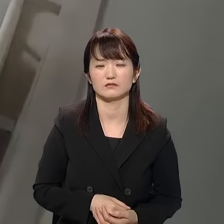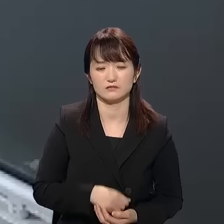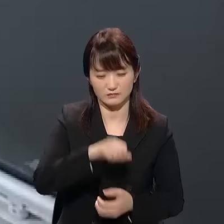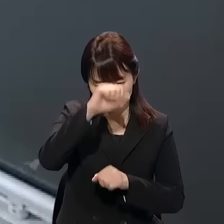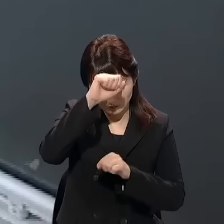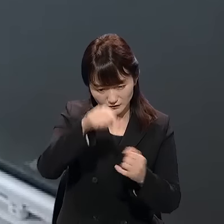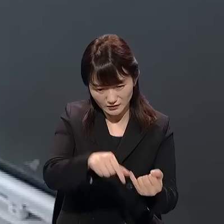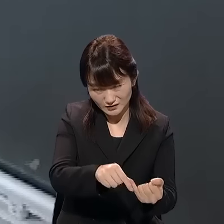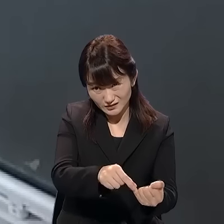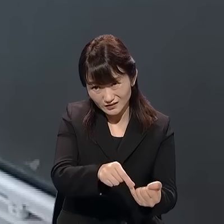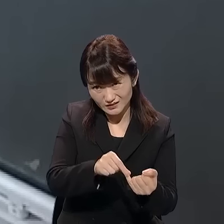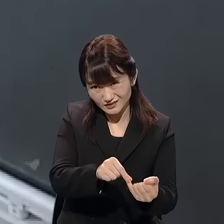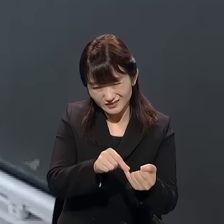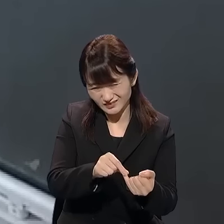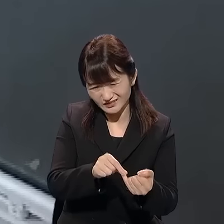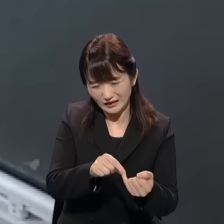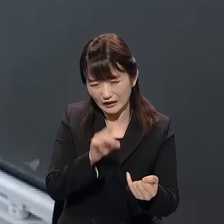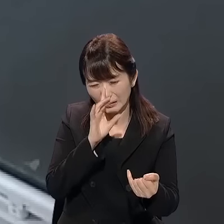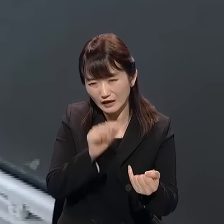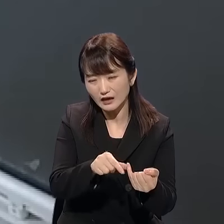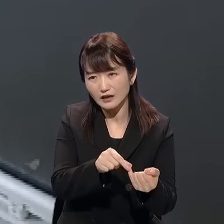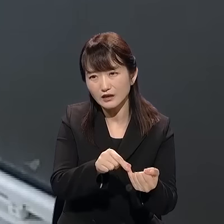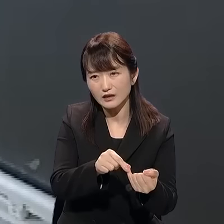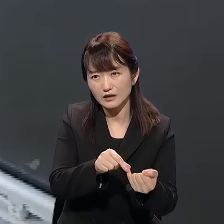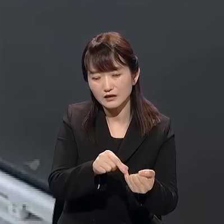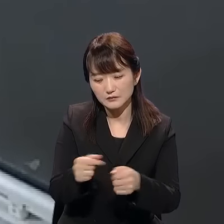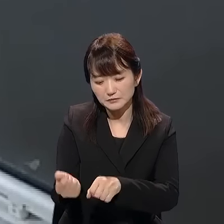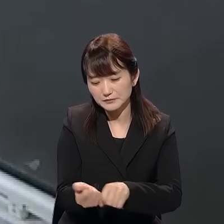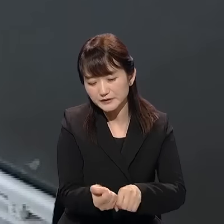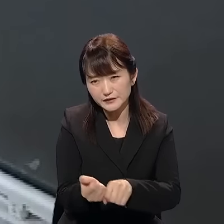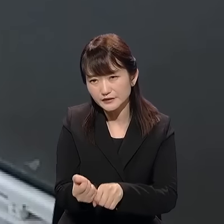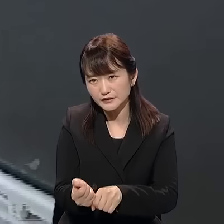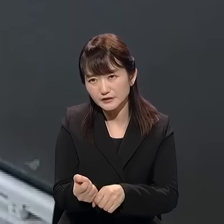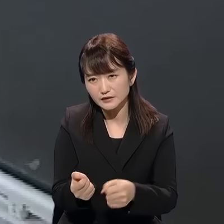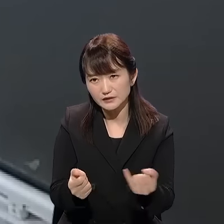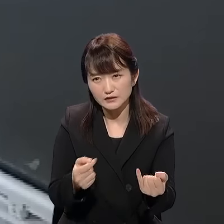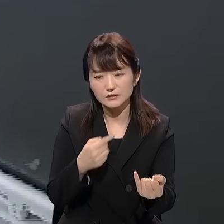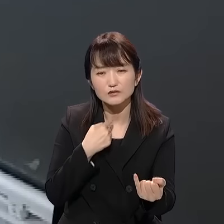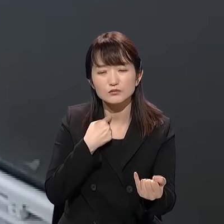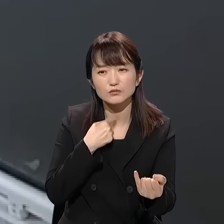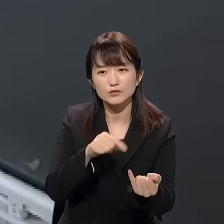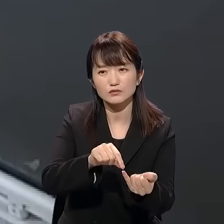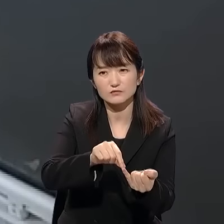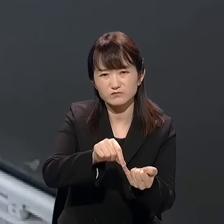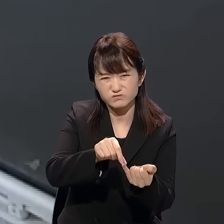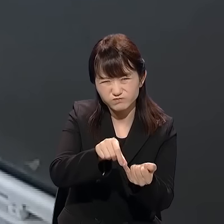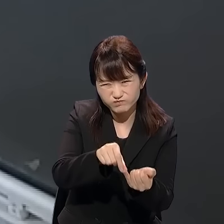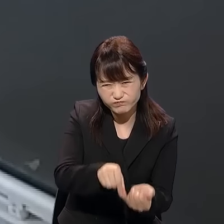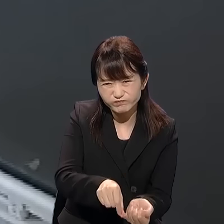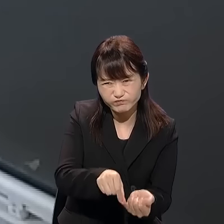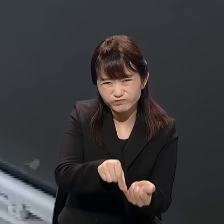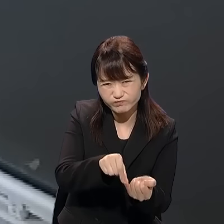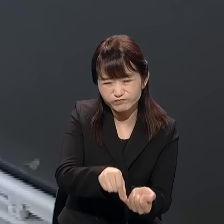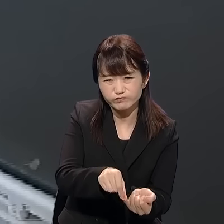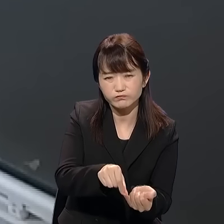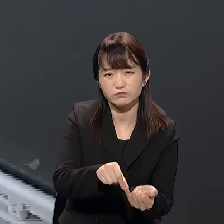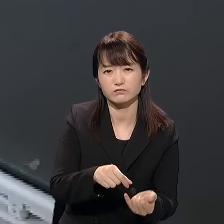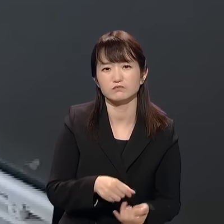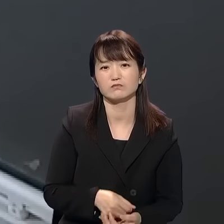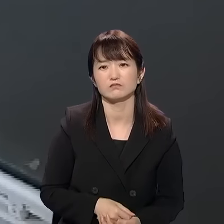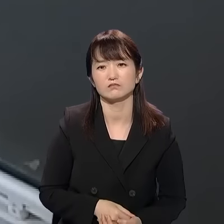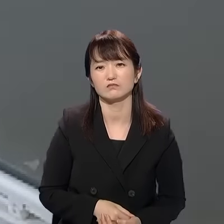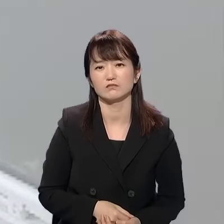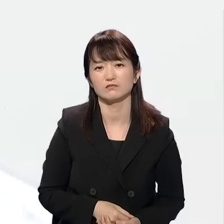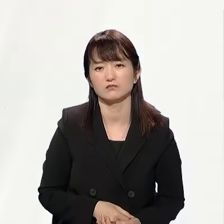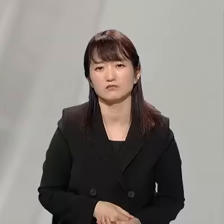병실로 끌고 오려는데 잘 안 되니까이 빗자루로 이제 피해자의 목을 강하게 짓누르는 장면이 곧